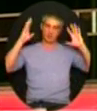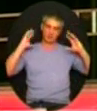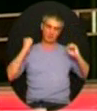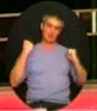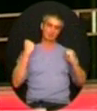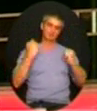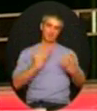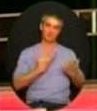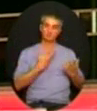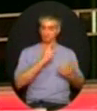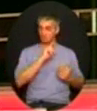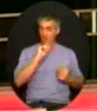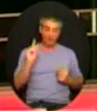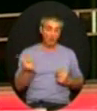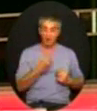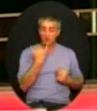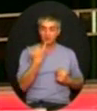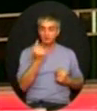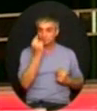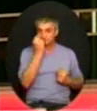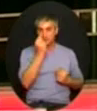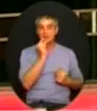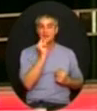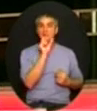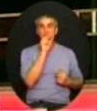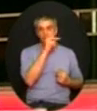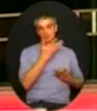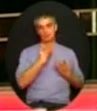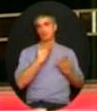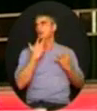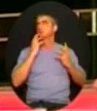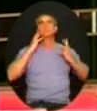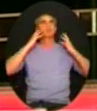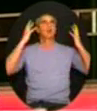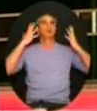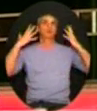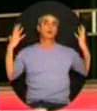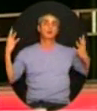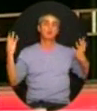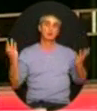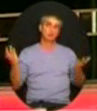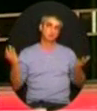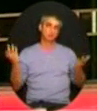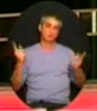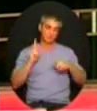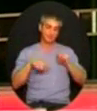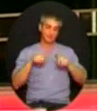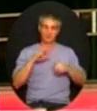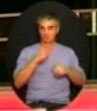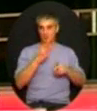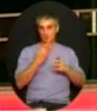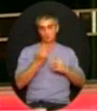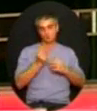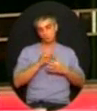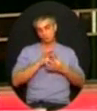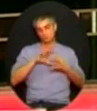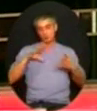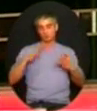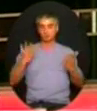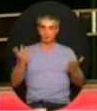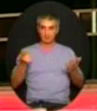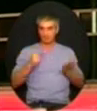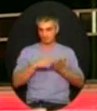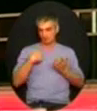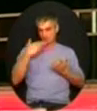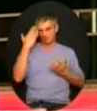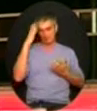מאוד גדול, וכל זנב וקצה התבטאות שלו מקבל תעודה אדירה. לפעמים גם מוצא מהקשרו, וכיוון שאני מכירה